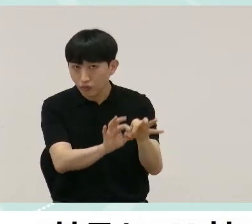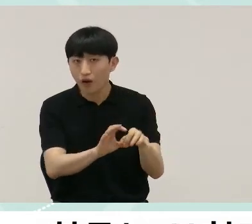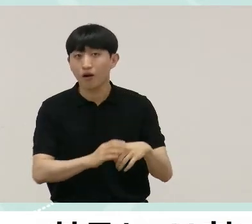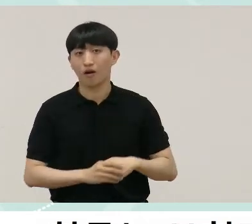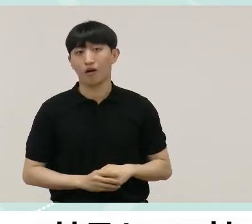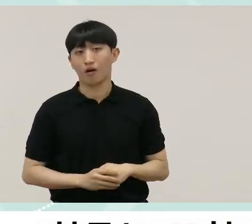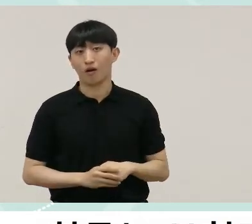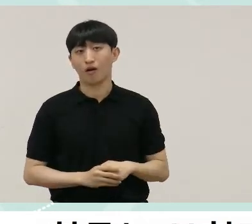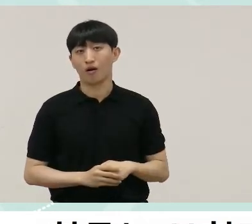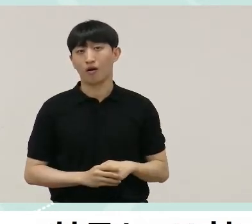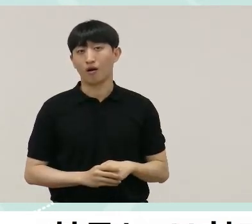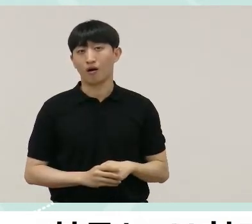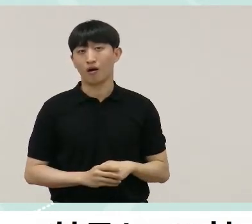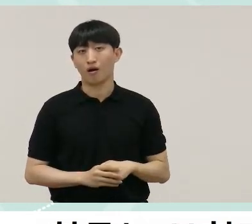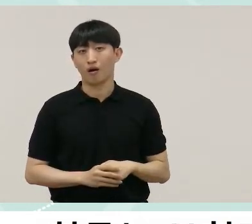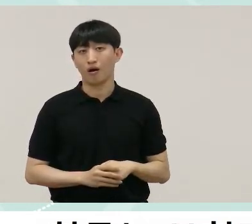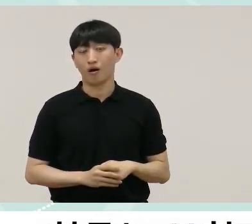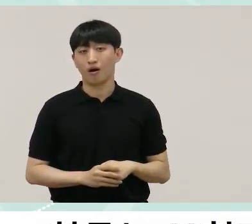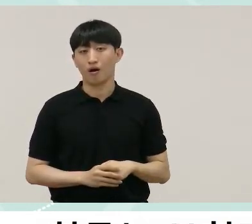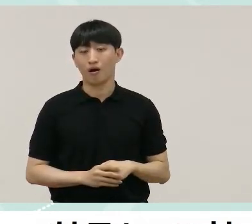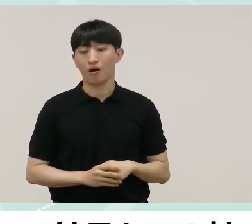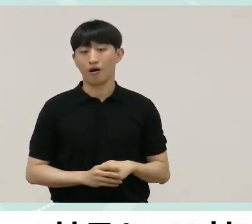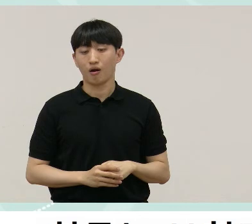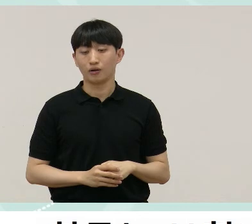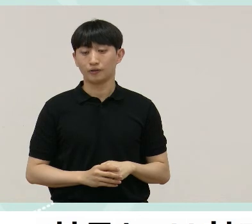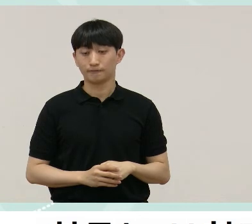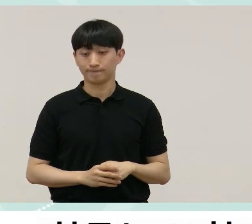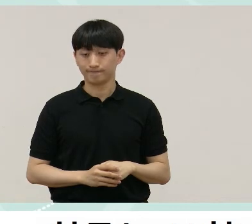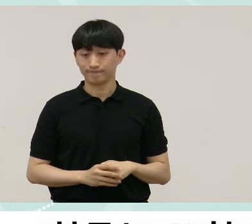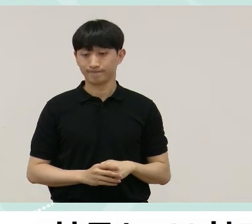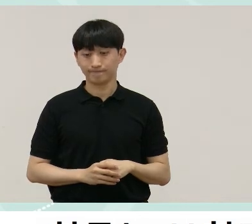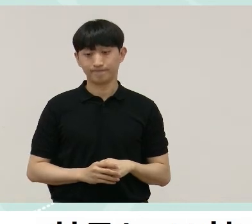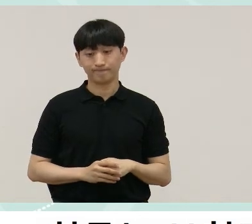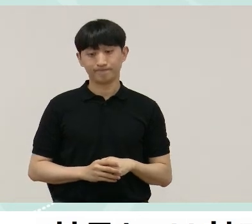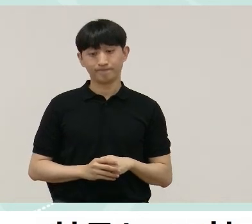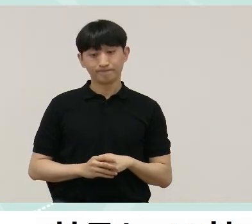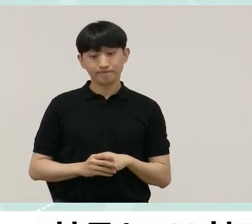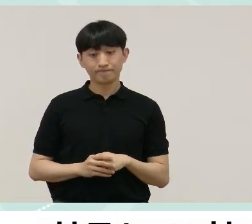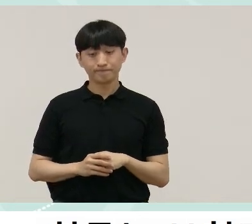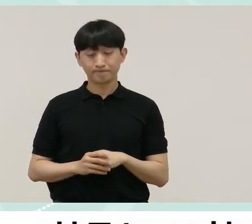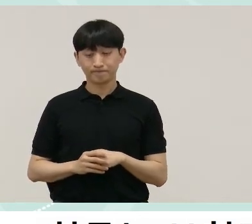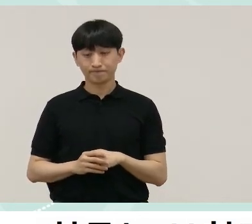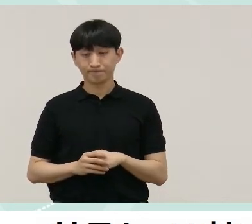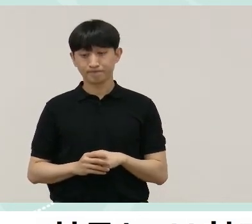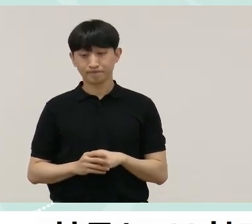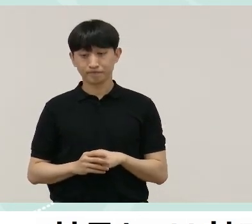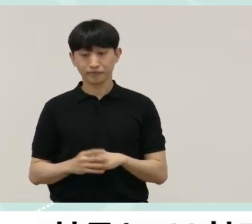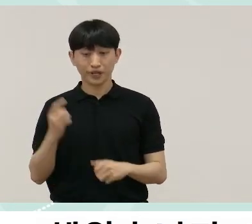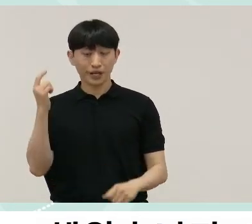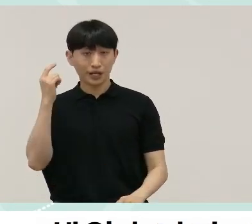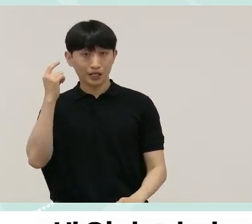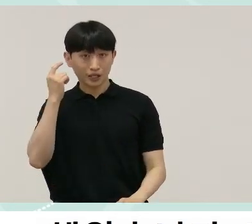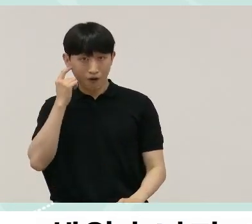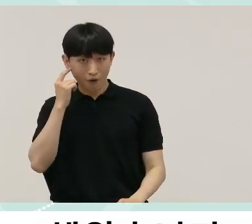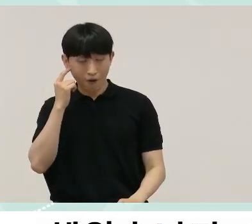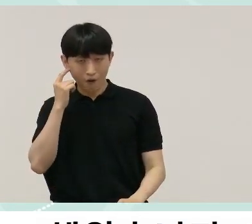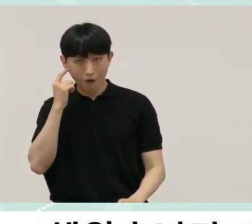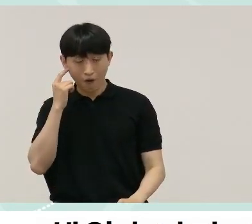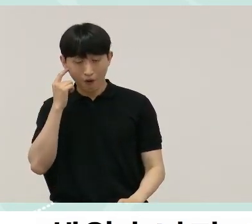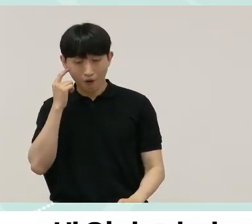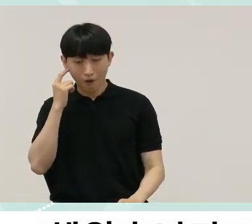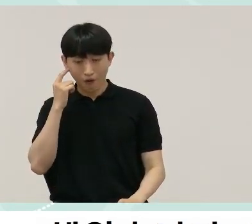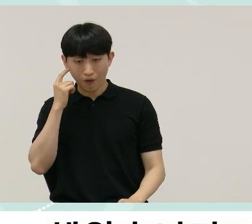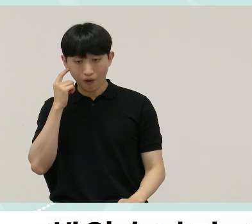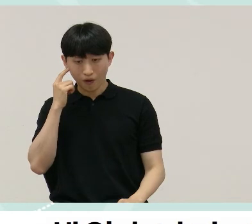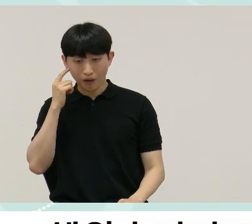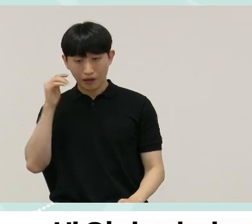했더니 보시면 이게 청력이 나쁜 쪽에 첫 번째 인공호흡 수술을 했고